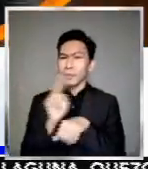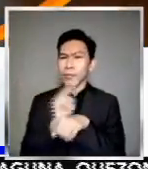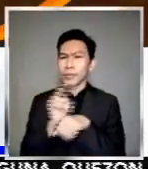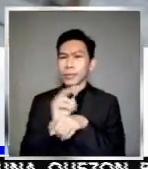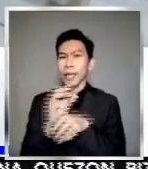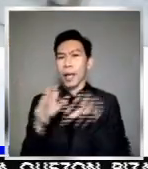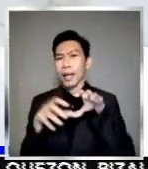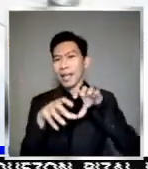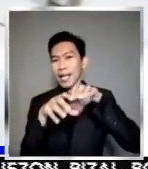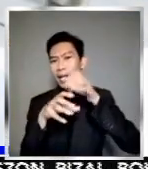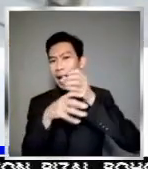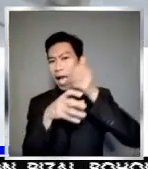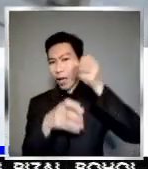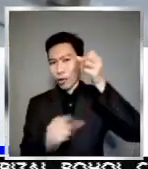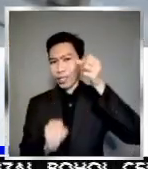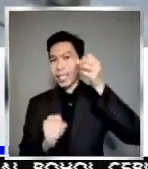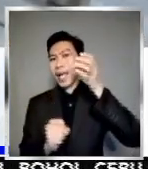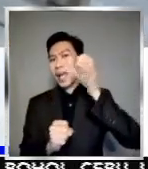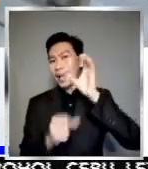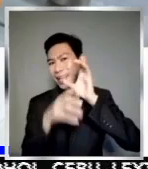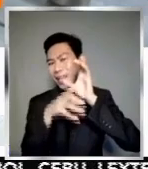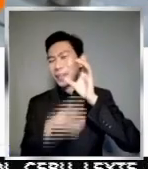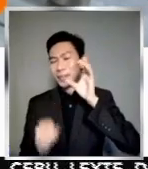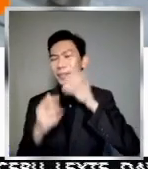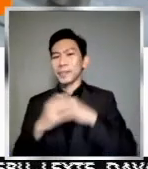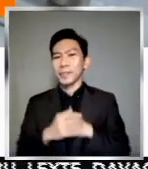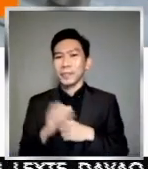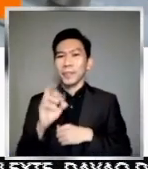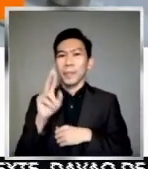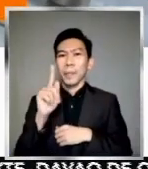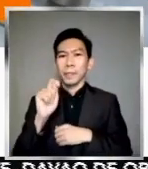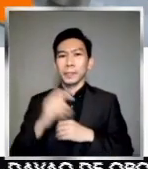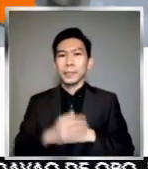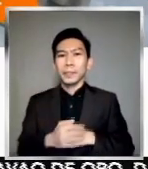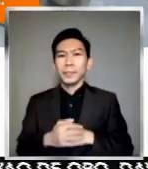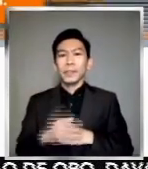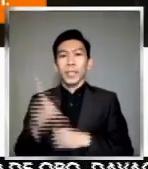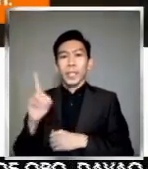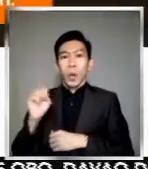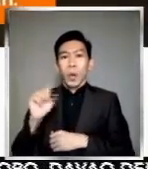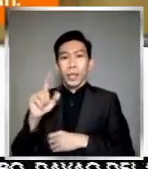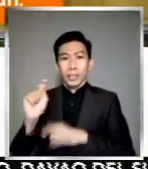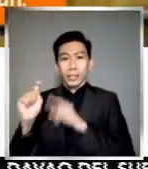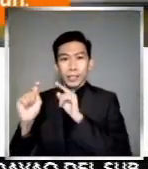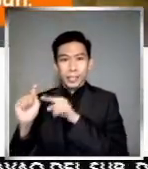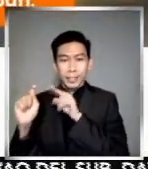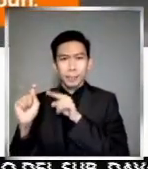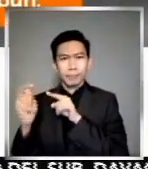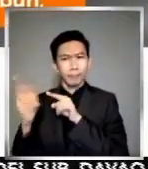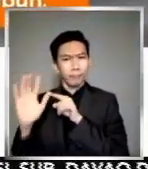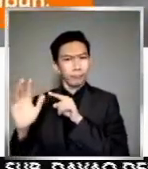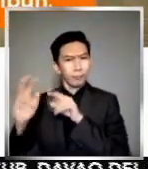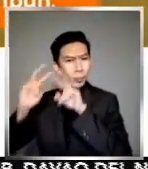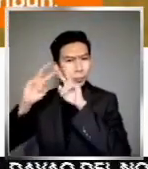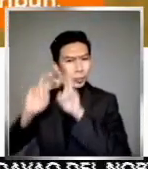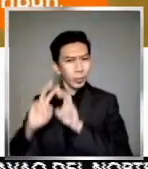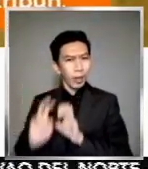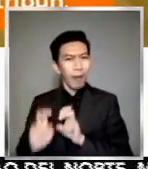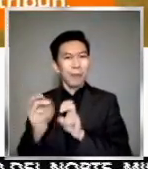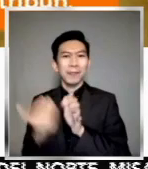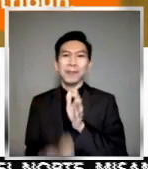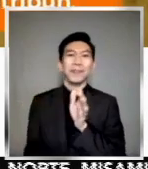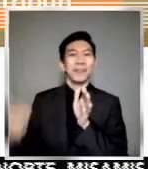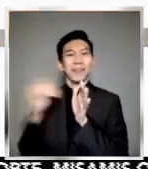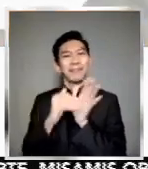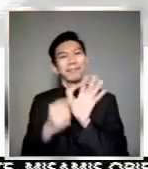this time. Inilunsad ng Department of Science and Technology, Food and Nutrition Research Institute ang kanilang Enhanced Nutribond